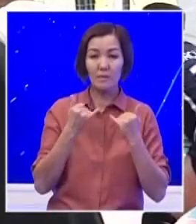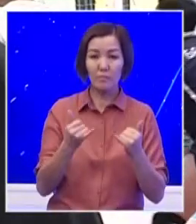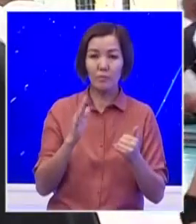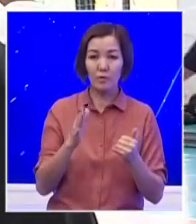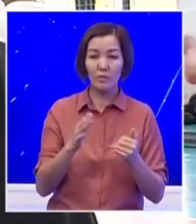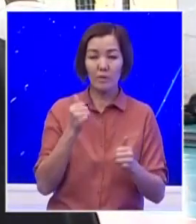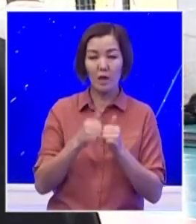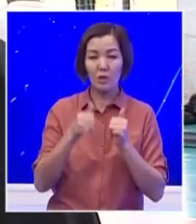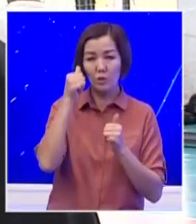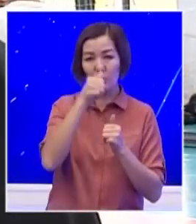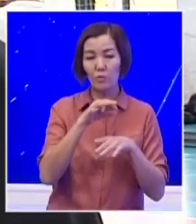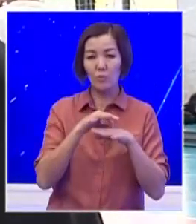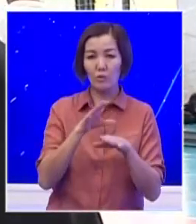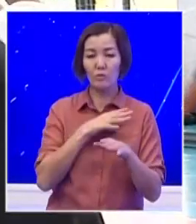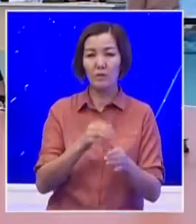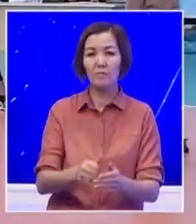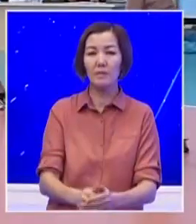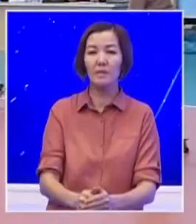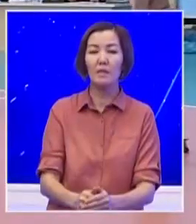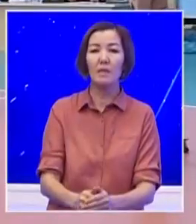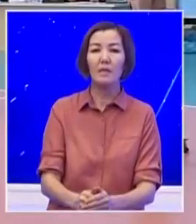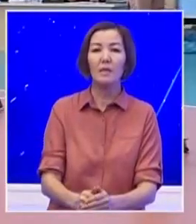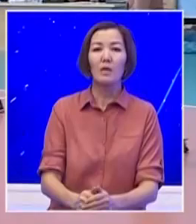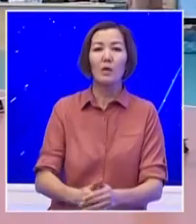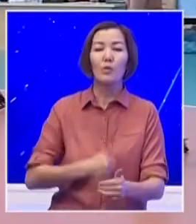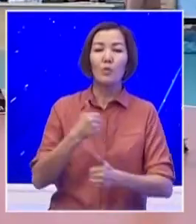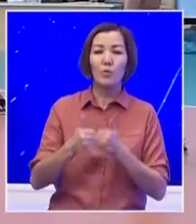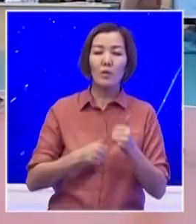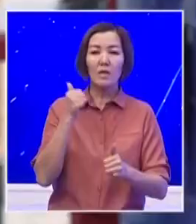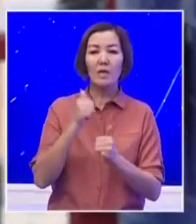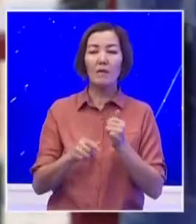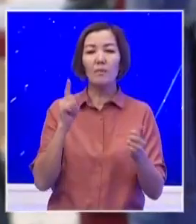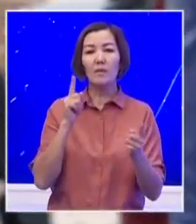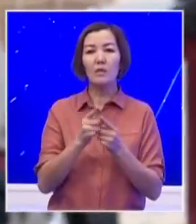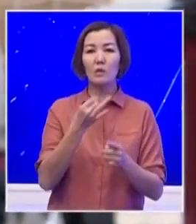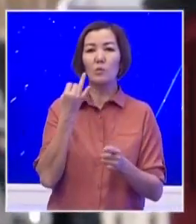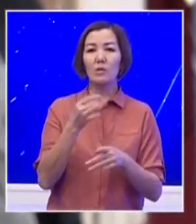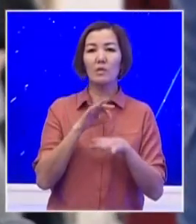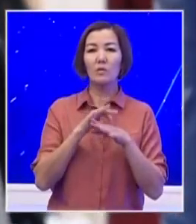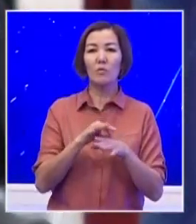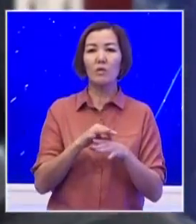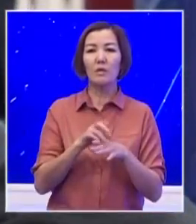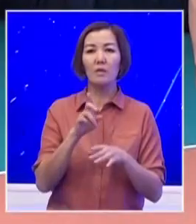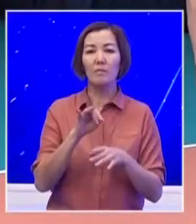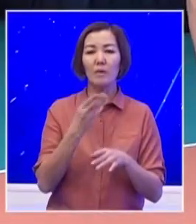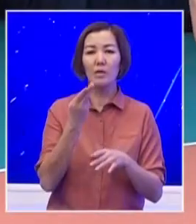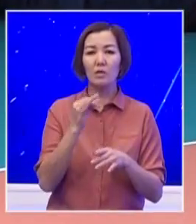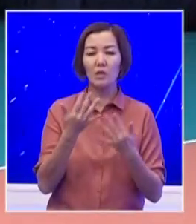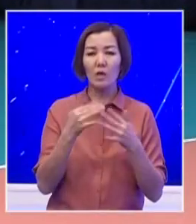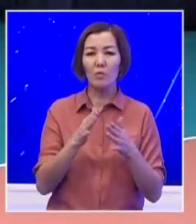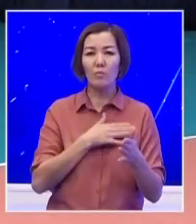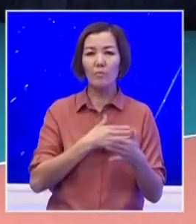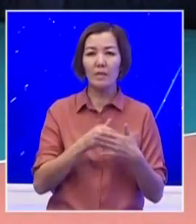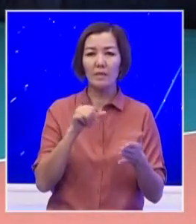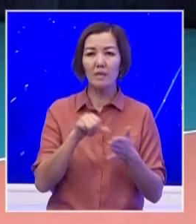мақсатпен жылда жылда осыны өткізіп жатырмыз. Турнирдегі әрбір кездесу аса тартысты өтті. Әсіресе Баши ауылының ұжымы ерекше